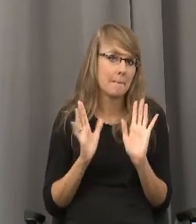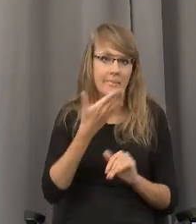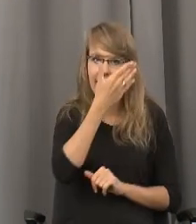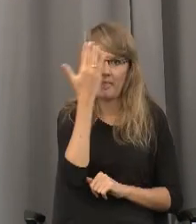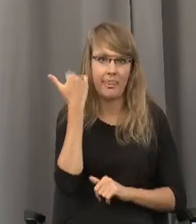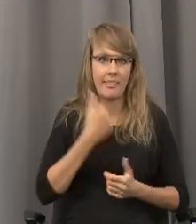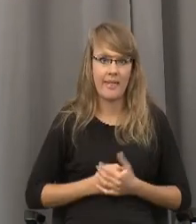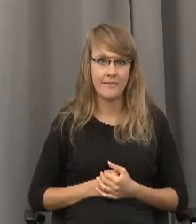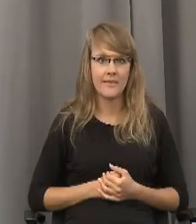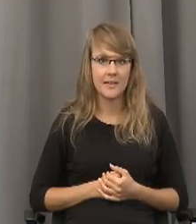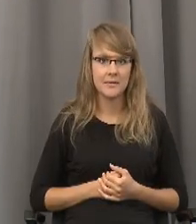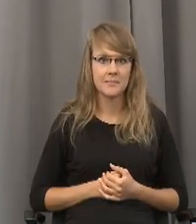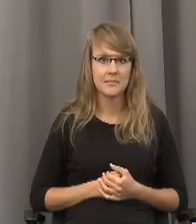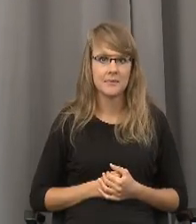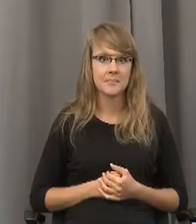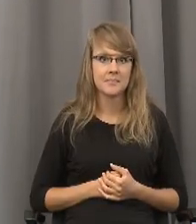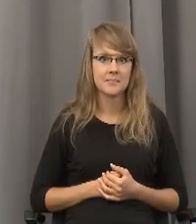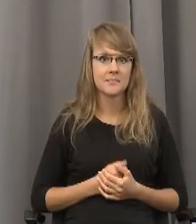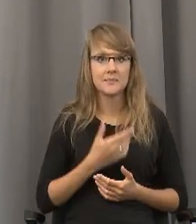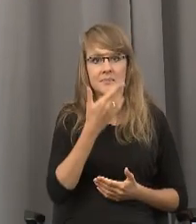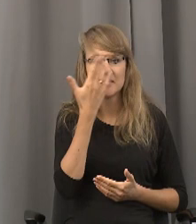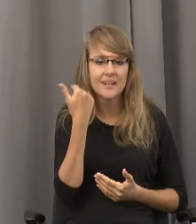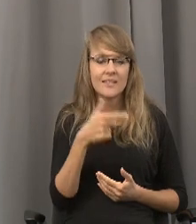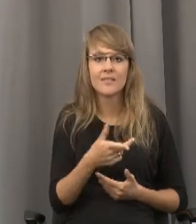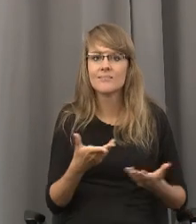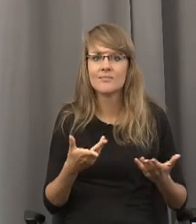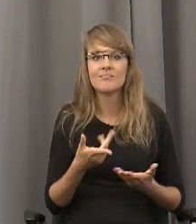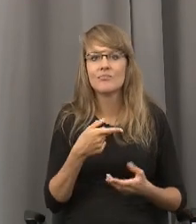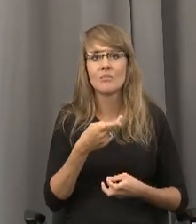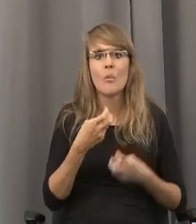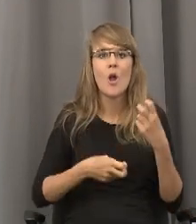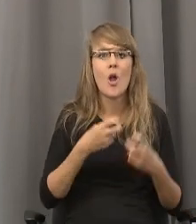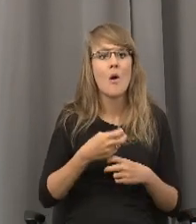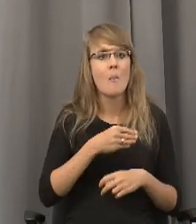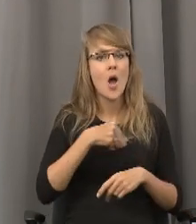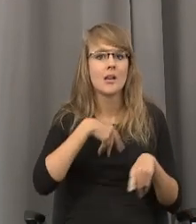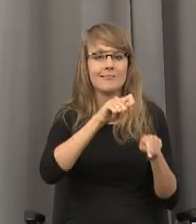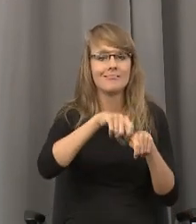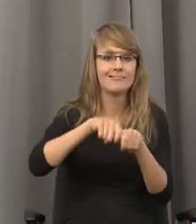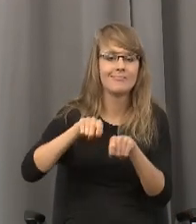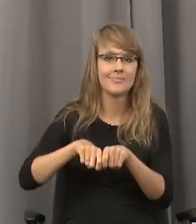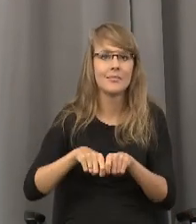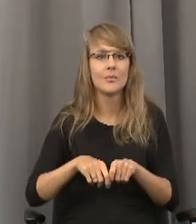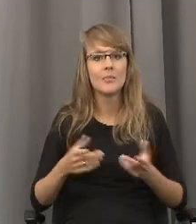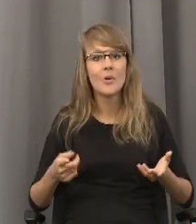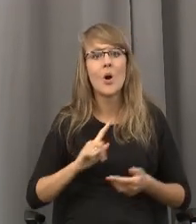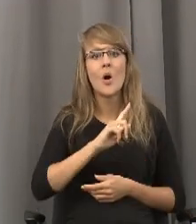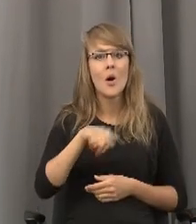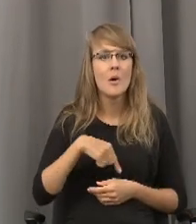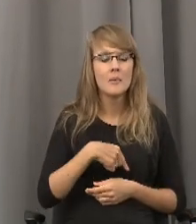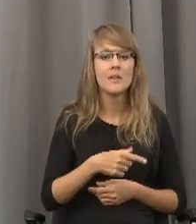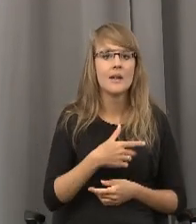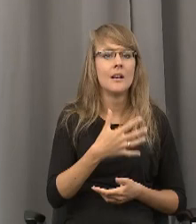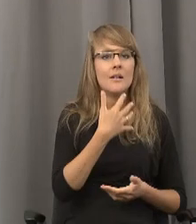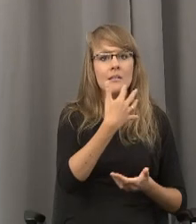proszę państwa, i tego nikt nie wie w Polsce. Na tym polega główny problem, że posługujemy się w przeciwieństwie do właściwie wszystkich